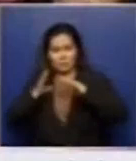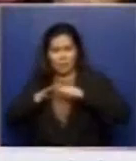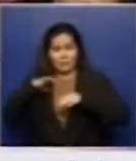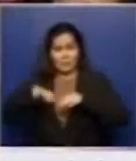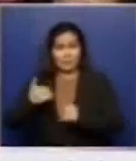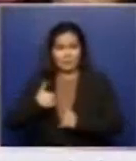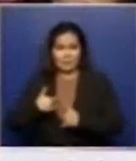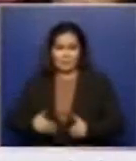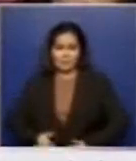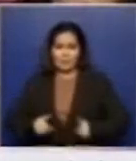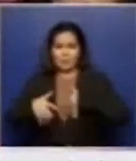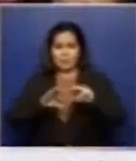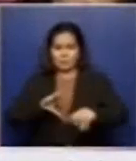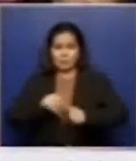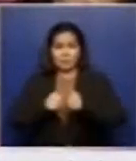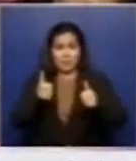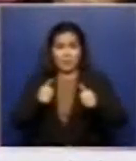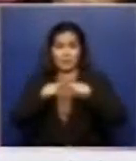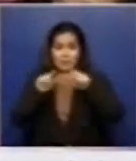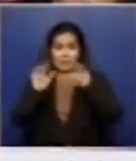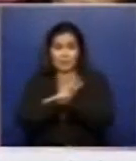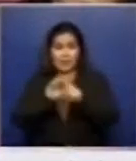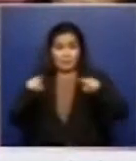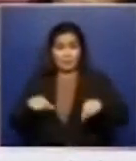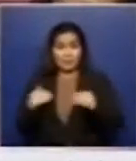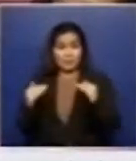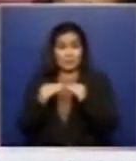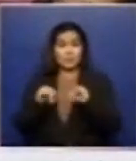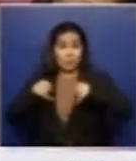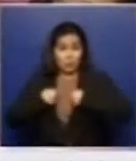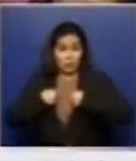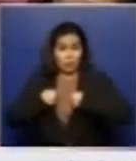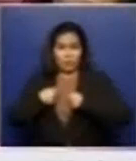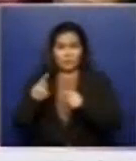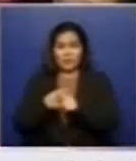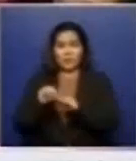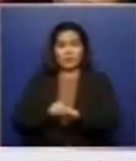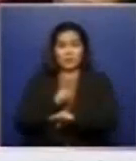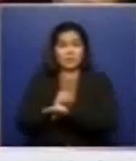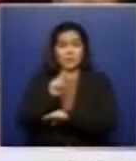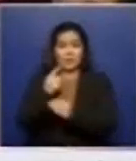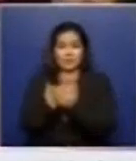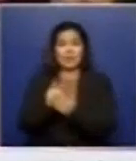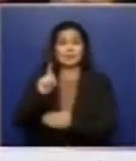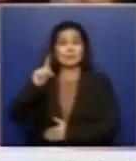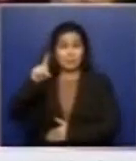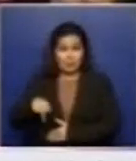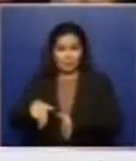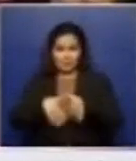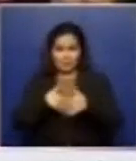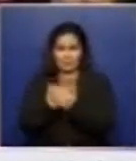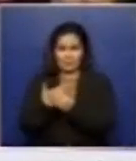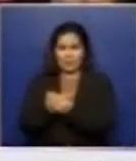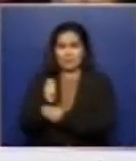ฟื้นแน่นอนเมื่อท่านออกเอกสารสิทธิ์ไร่ละ 1,000 ประชาชนก็จะรีบหาตังค์มาจ่